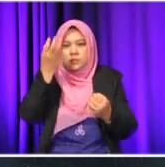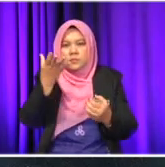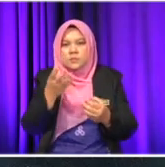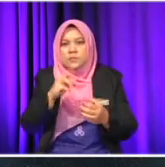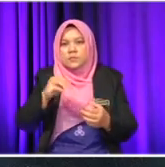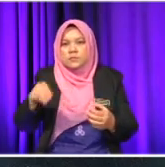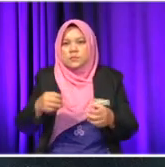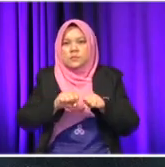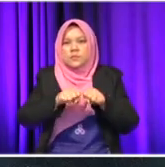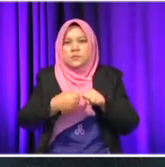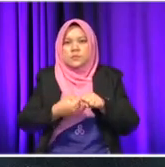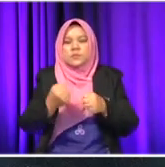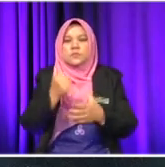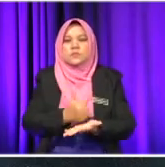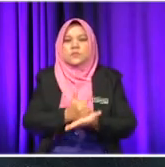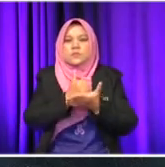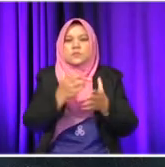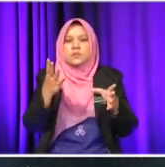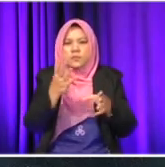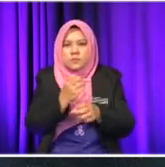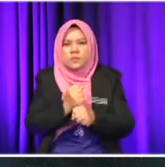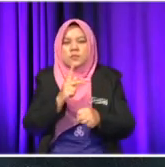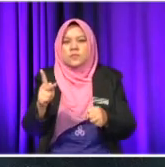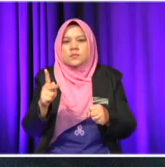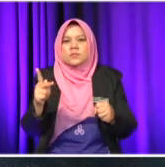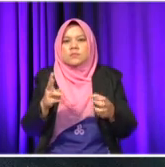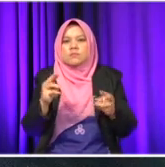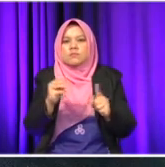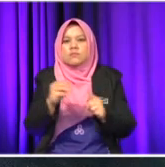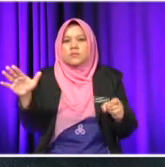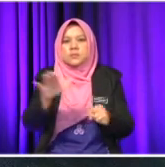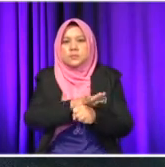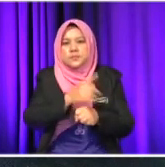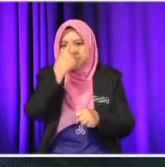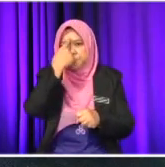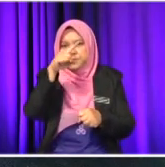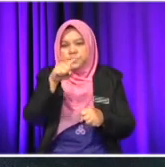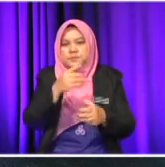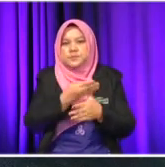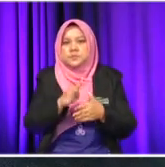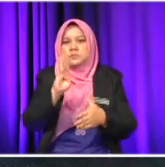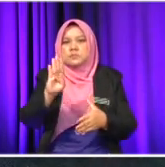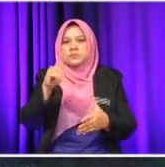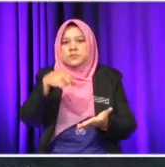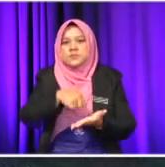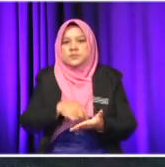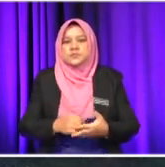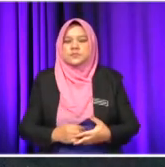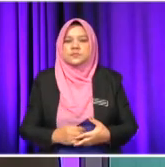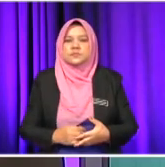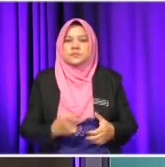supaya Tolonglah dapatkanlah markas penuh untuk bagian ini